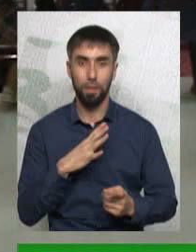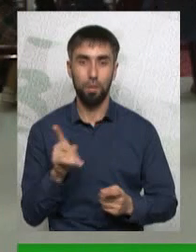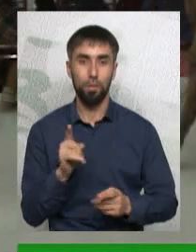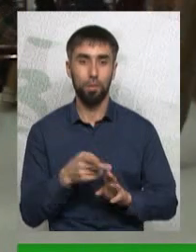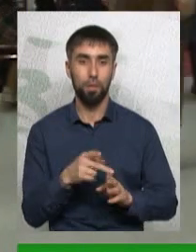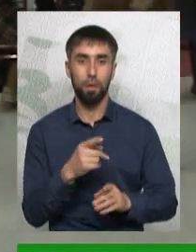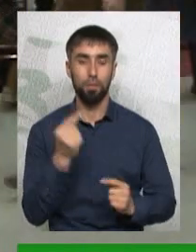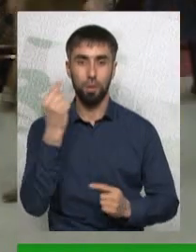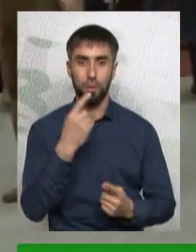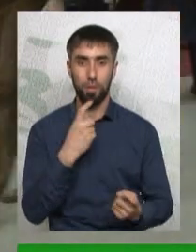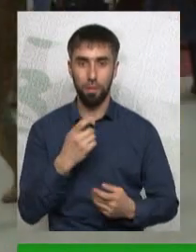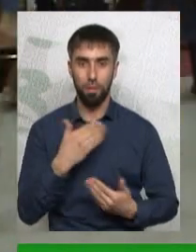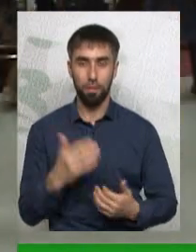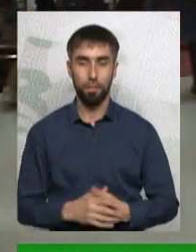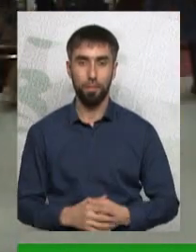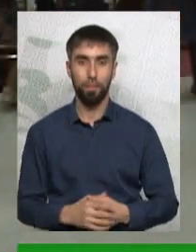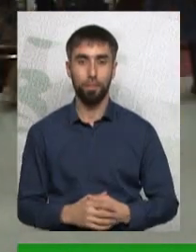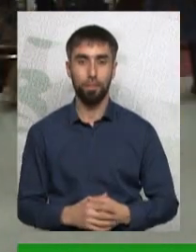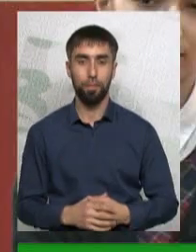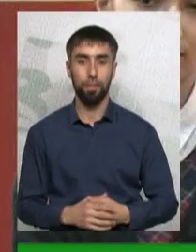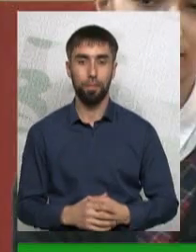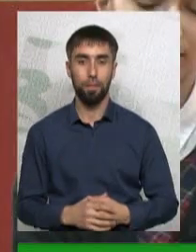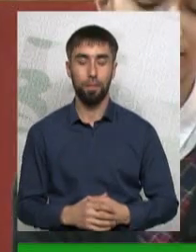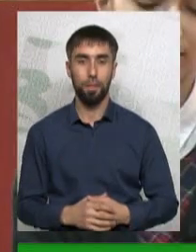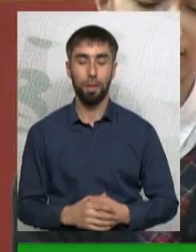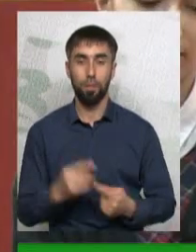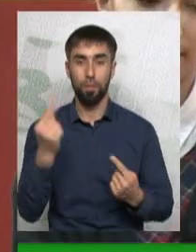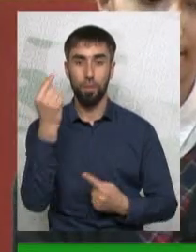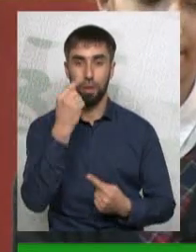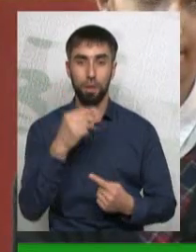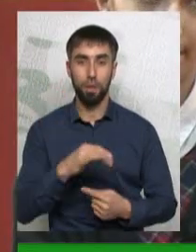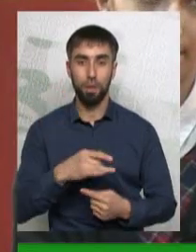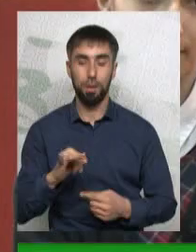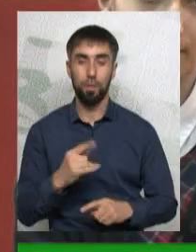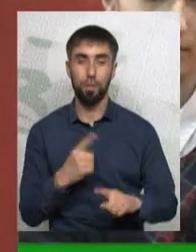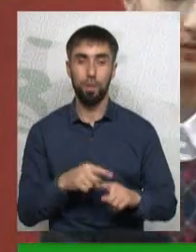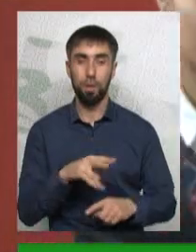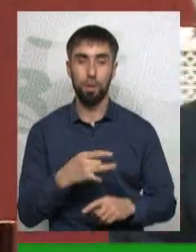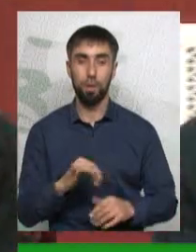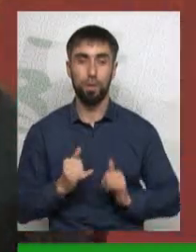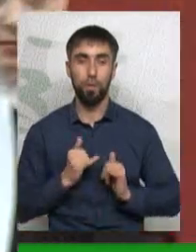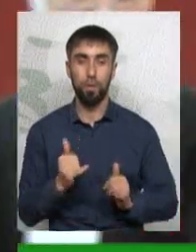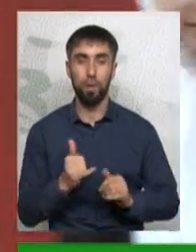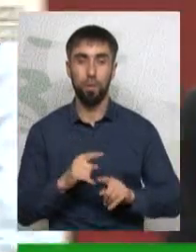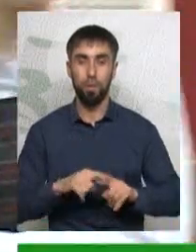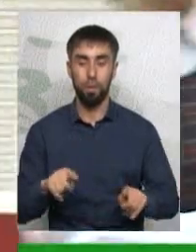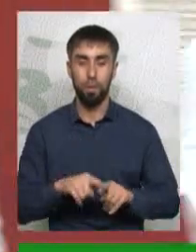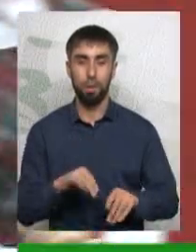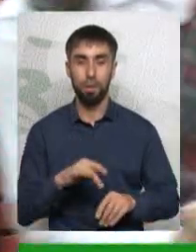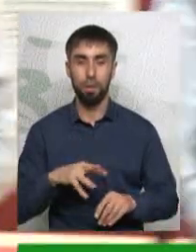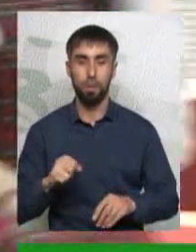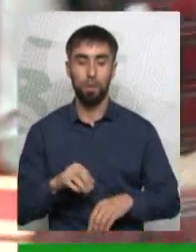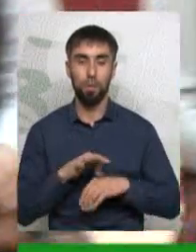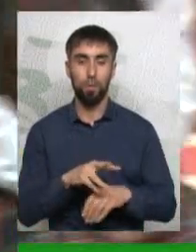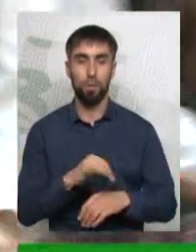психологическая устойчивость умы. Да. Психологические тренинги плюс лекции, посвященные профилактике терроризма,